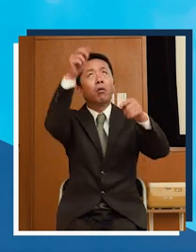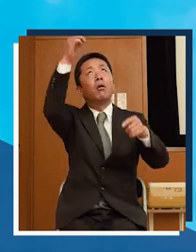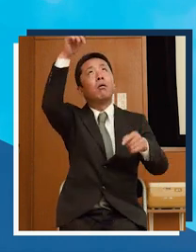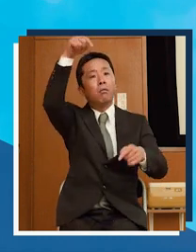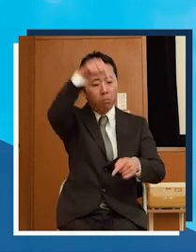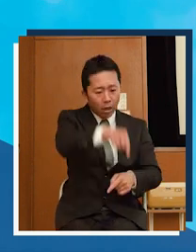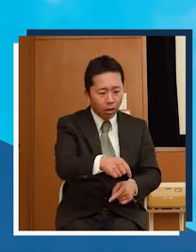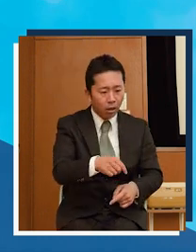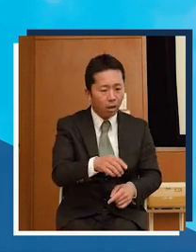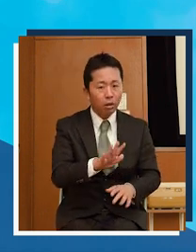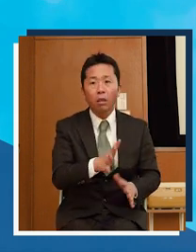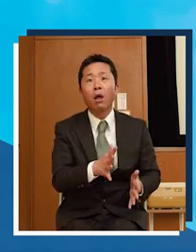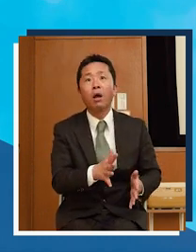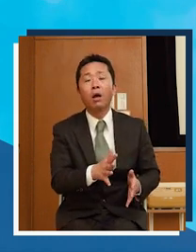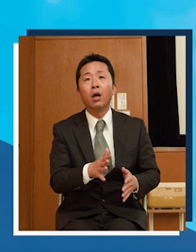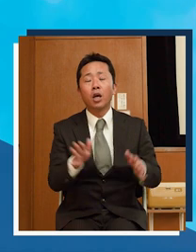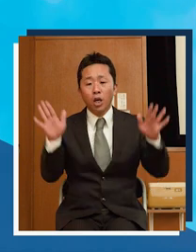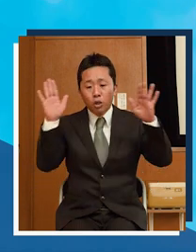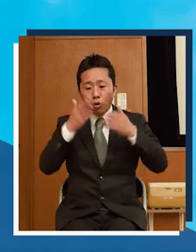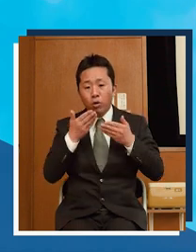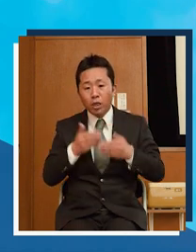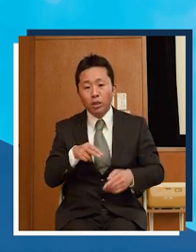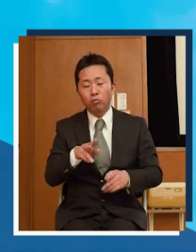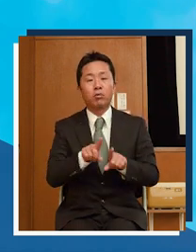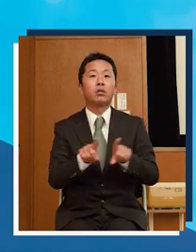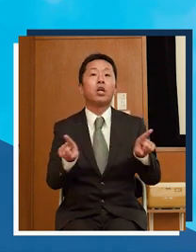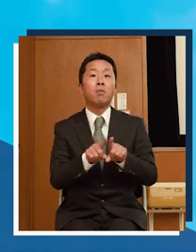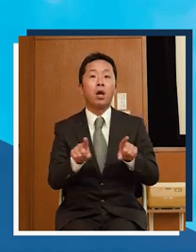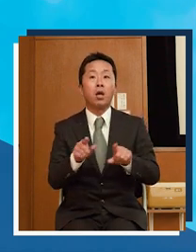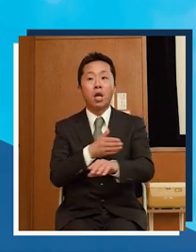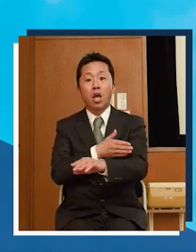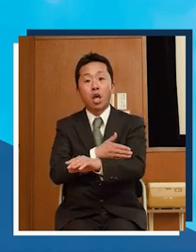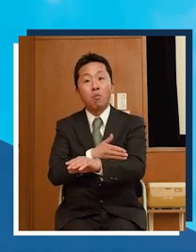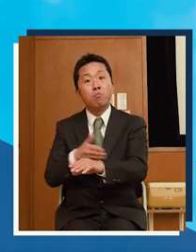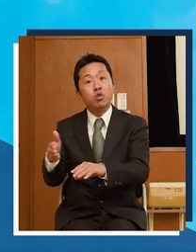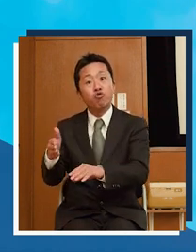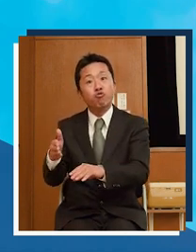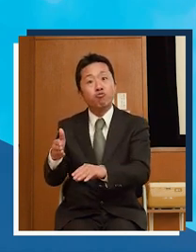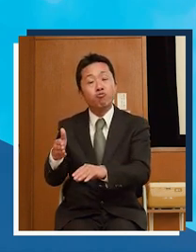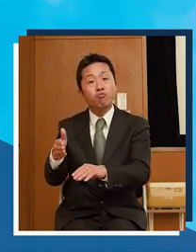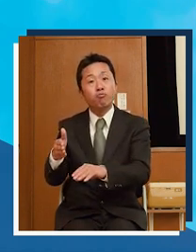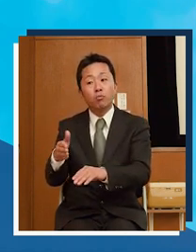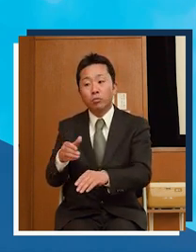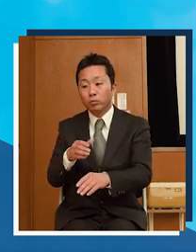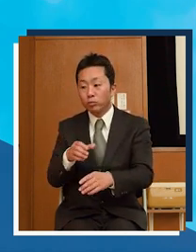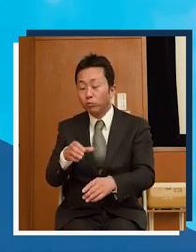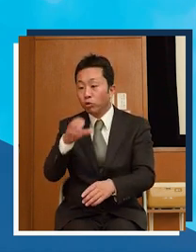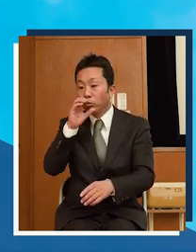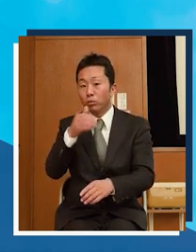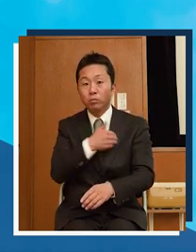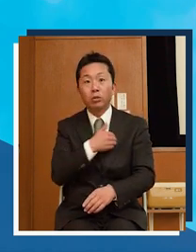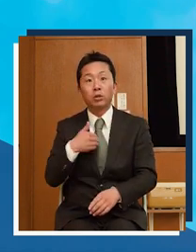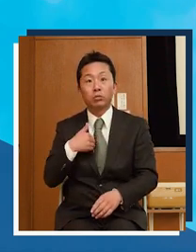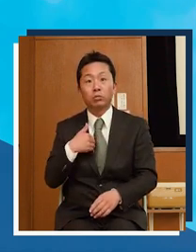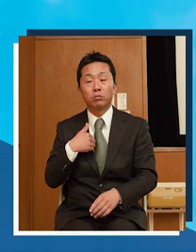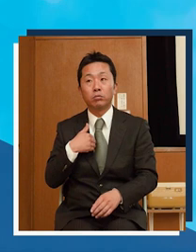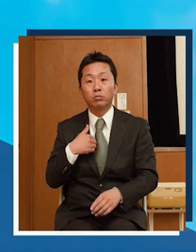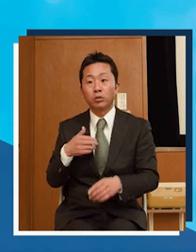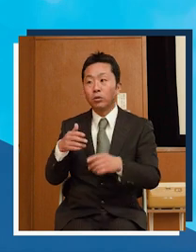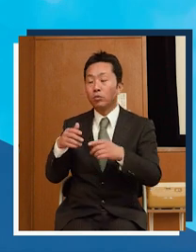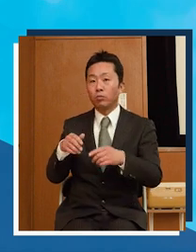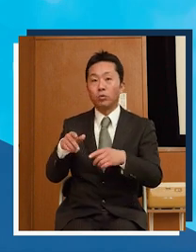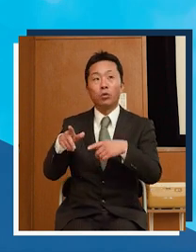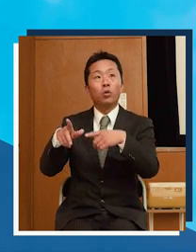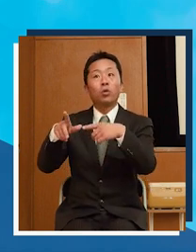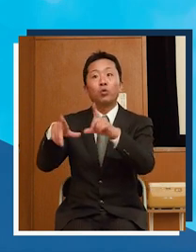ないし夜も安心して歩くのも当たり前だし水のピーホスのピーフスの話も東京から帰ってきた時にモーターサーバーの